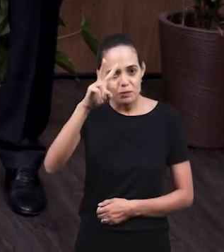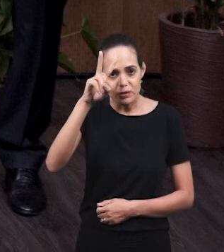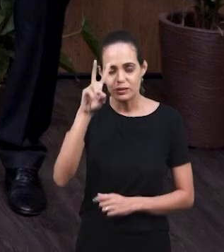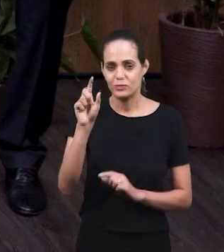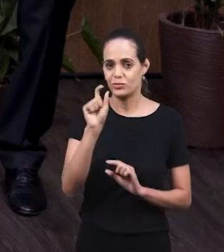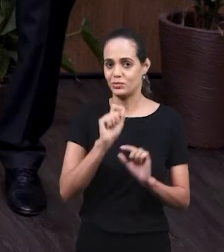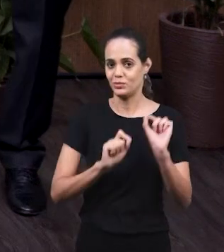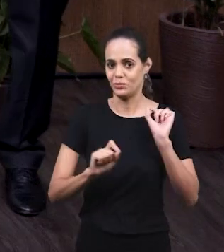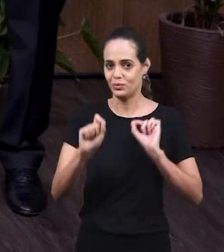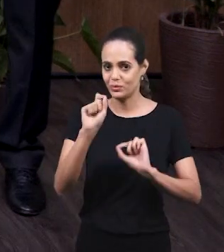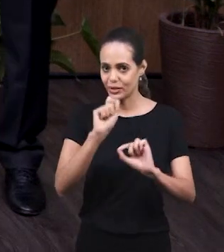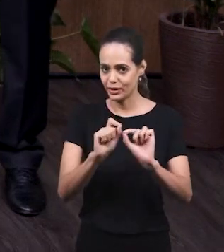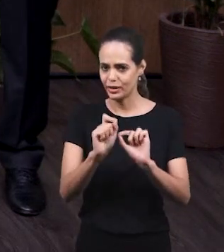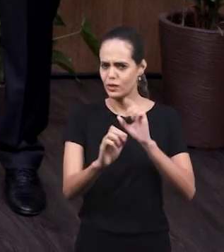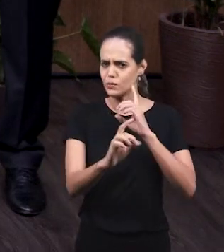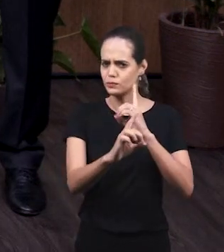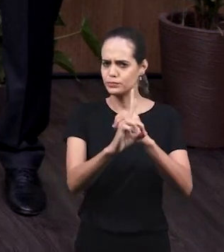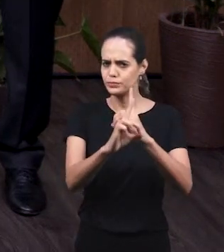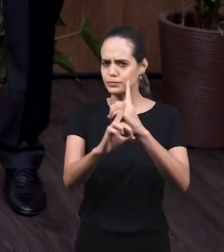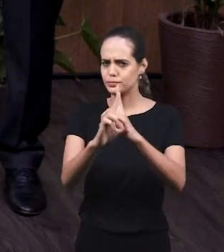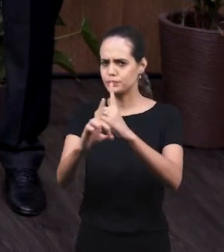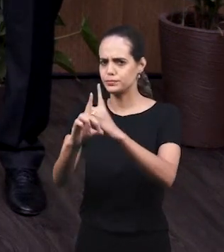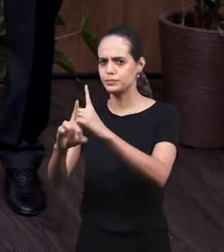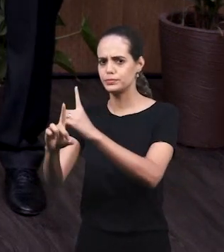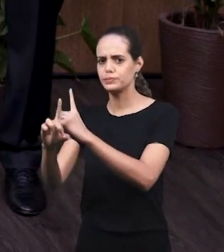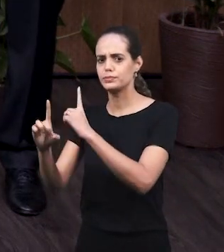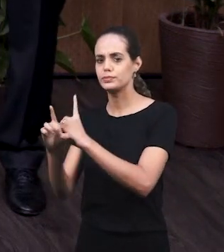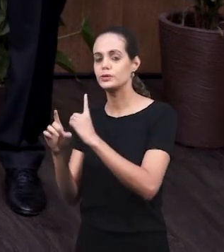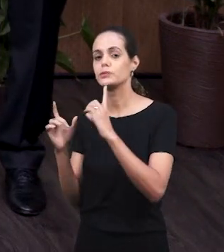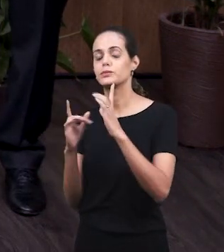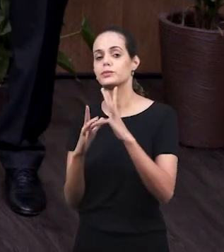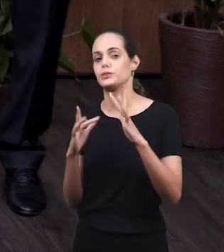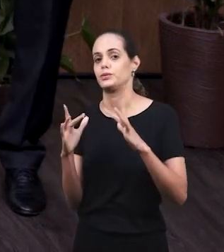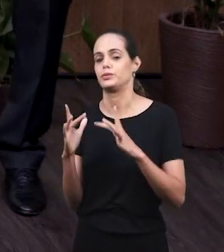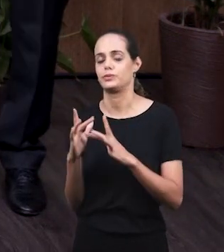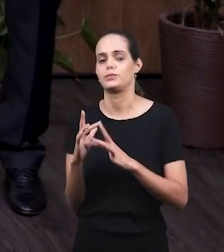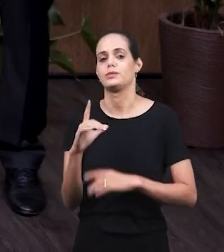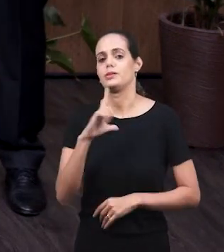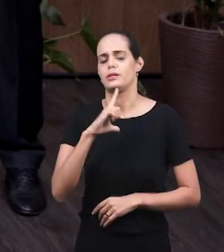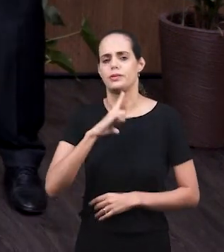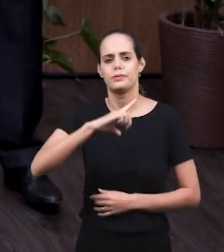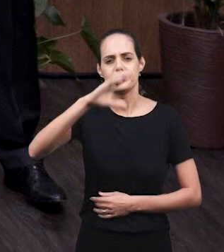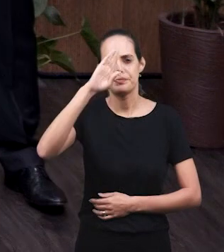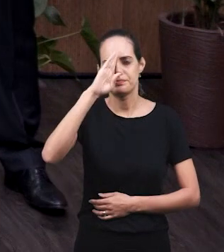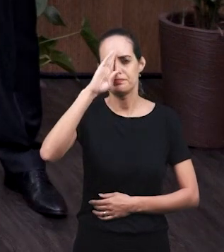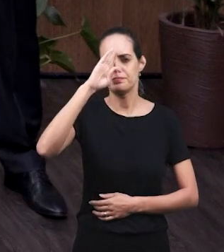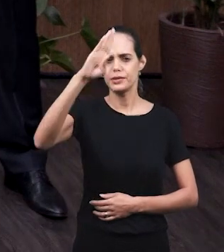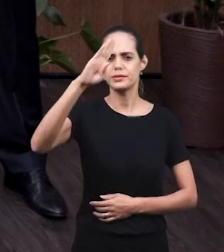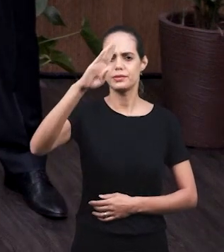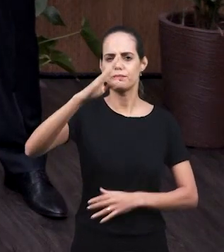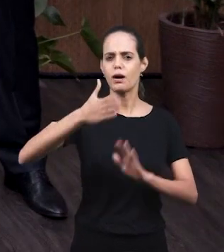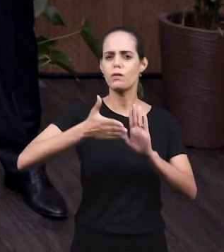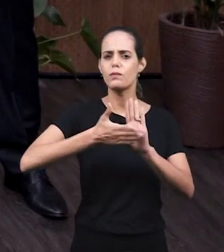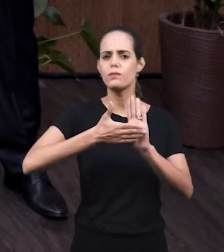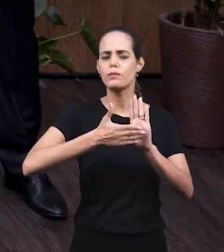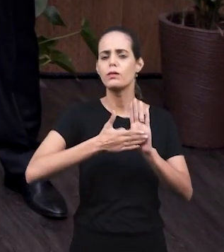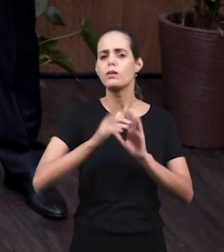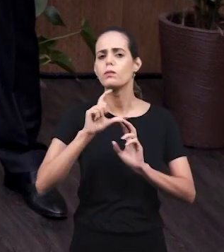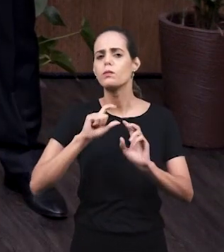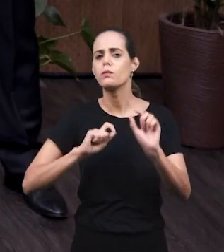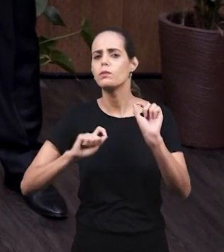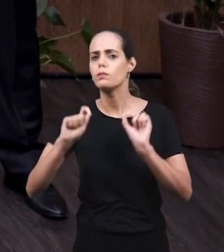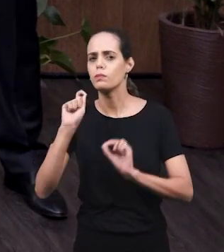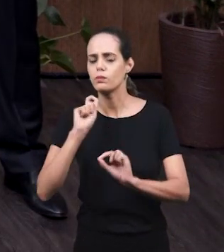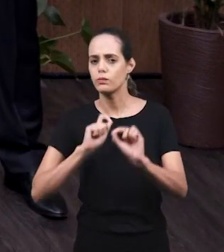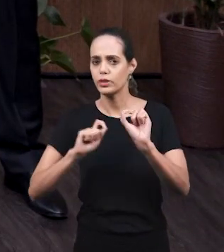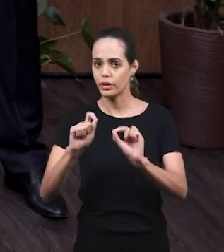rappelant que les rencontres du Seigneur Jésus ont eu comme objectif